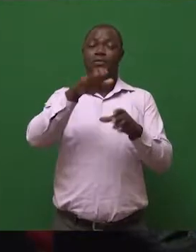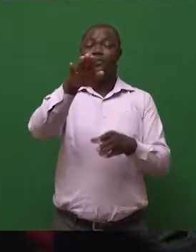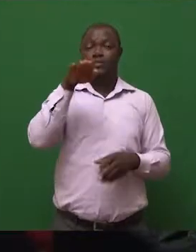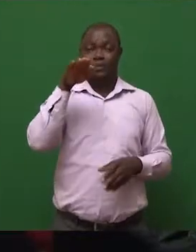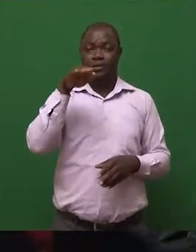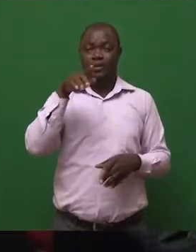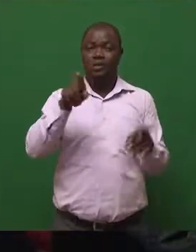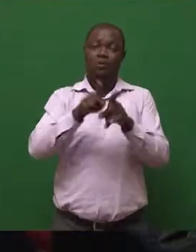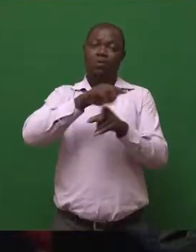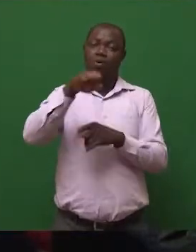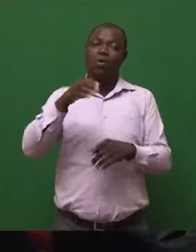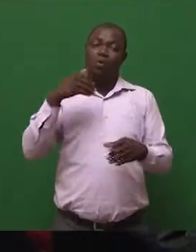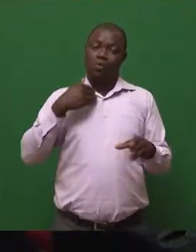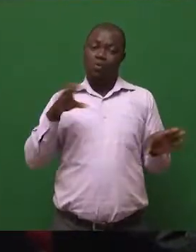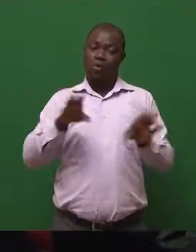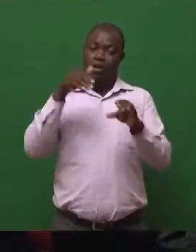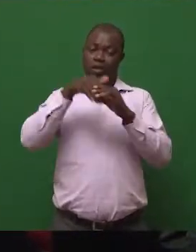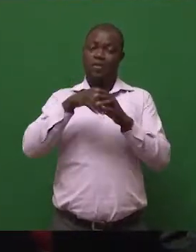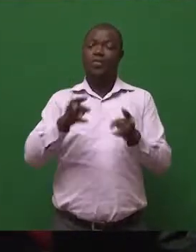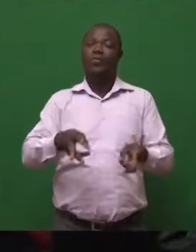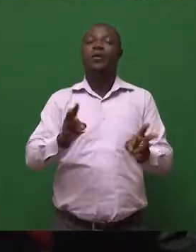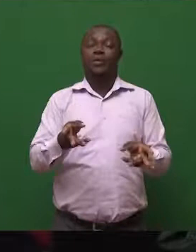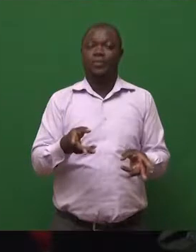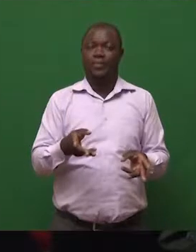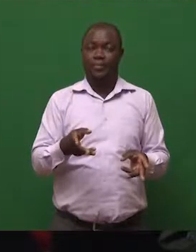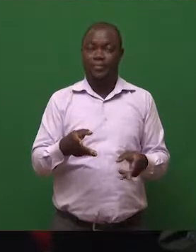vemuZimbabwe tese tinowanikwa tichishandisa migwagwa